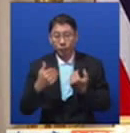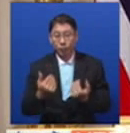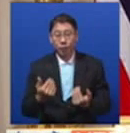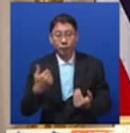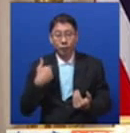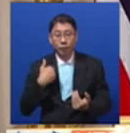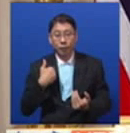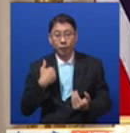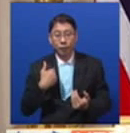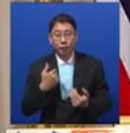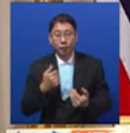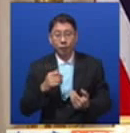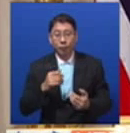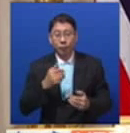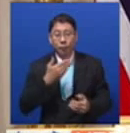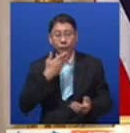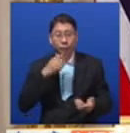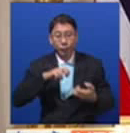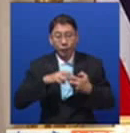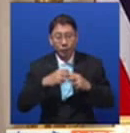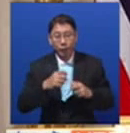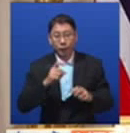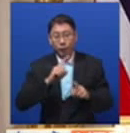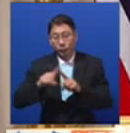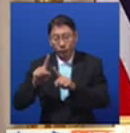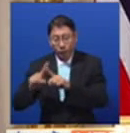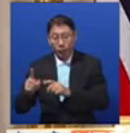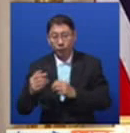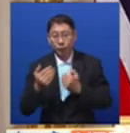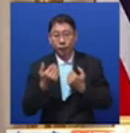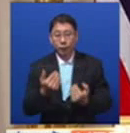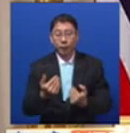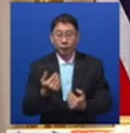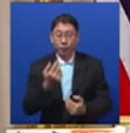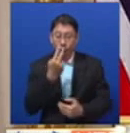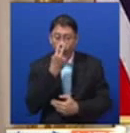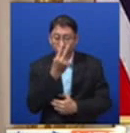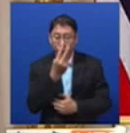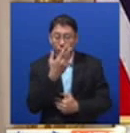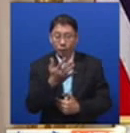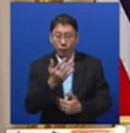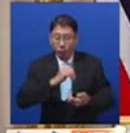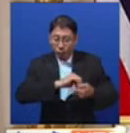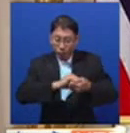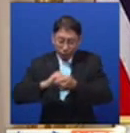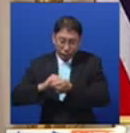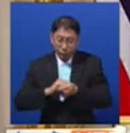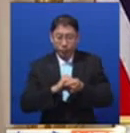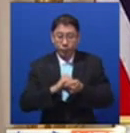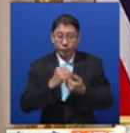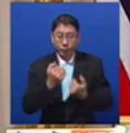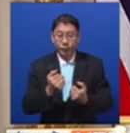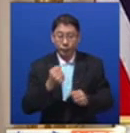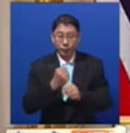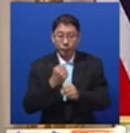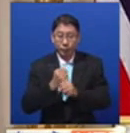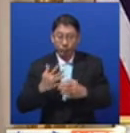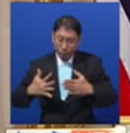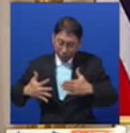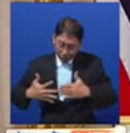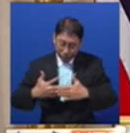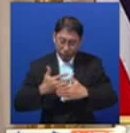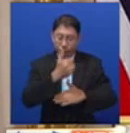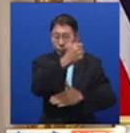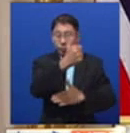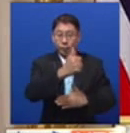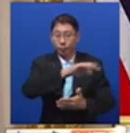มกันไม่ว่าจะเป็นภัยที่มองเห็นและมองไม่เห็นหากเรารวมกันสามัคคีกันเราจะสามารถฝ่าฟันอุ